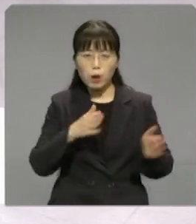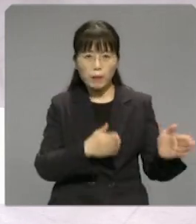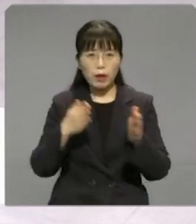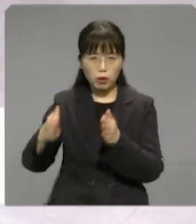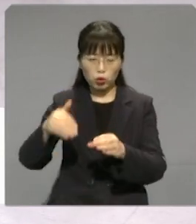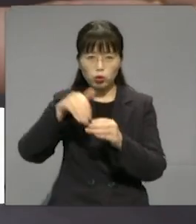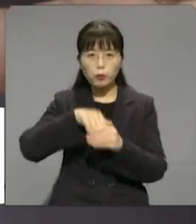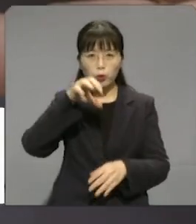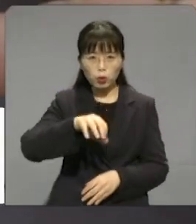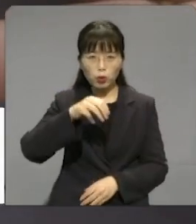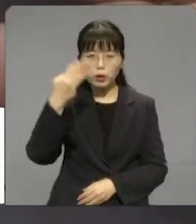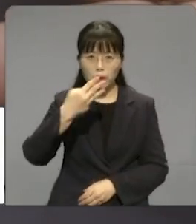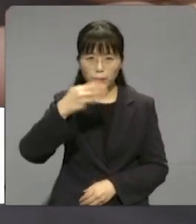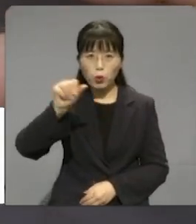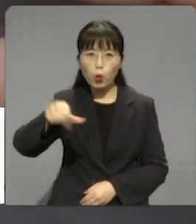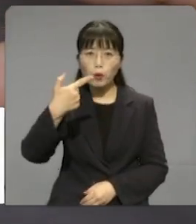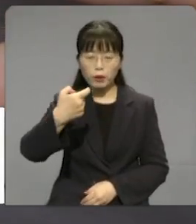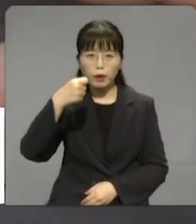마련된 투표소